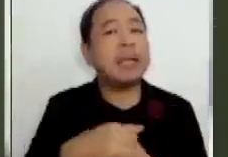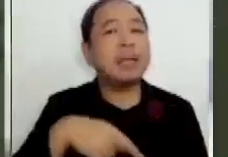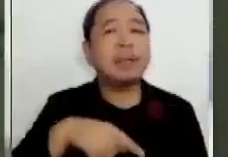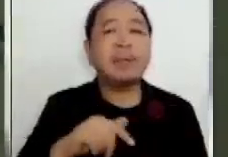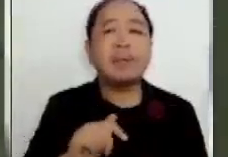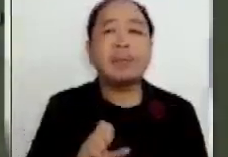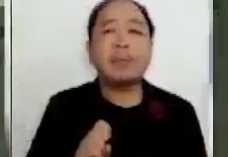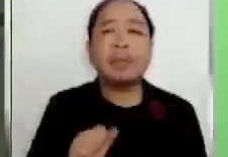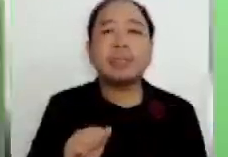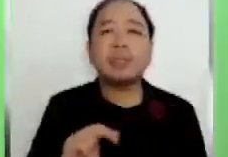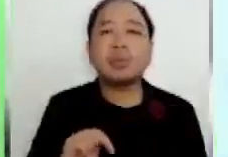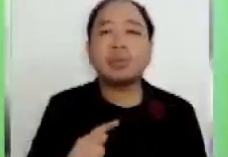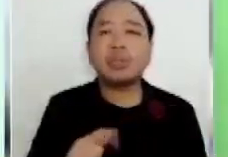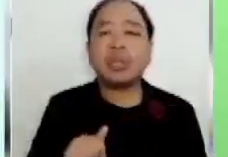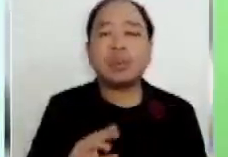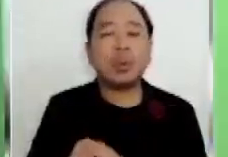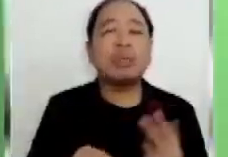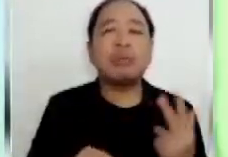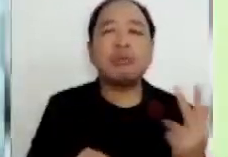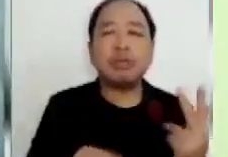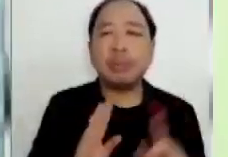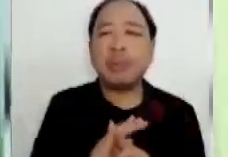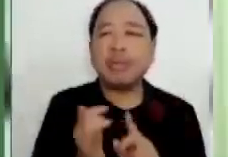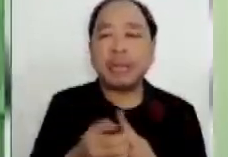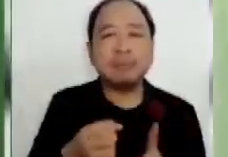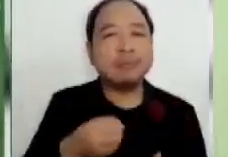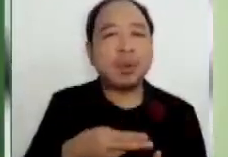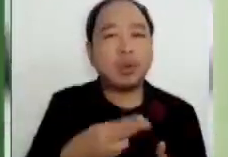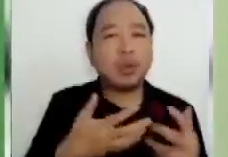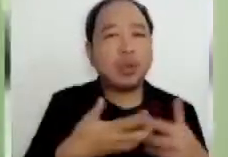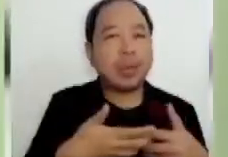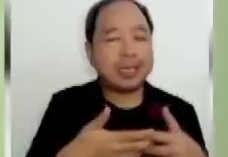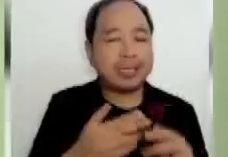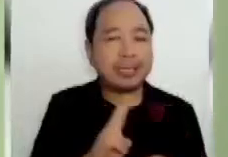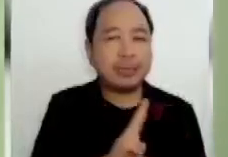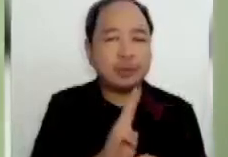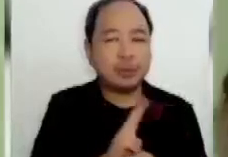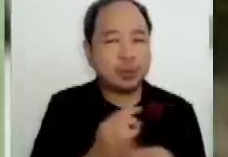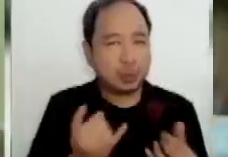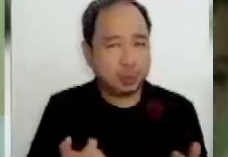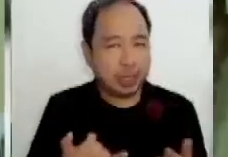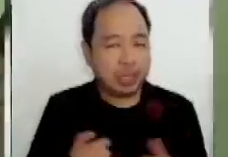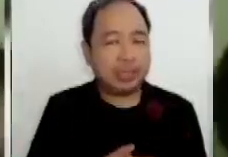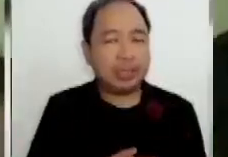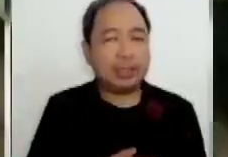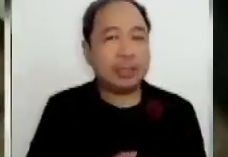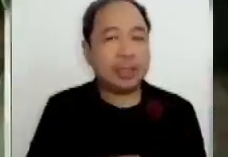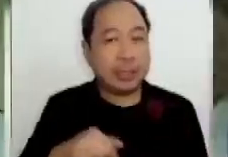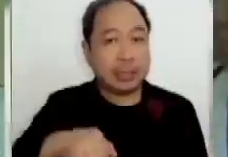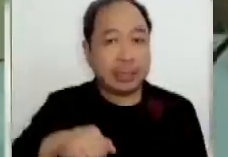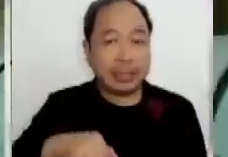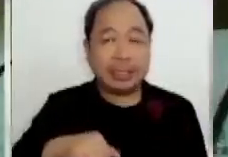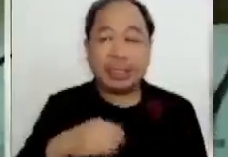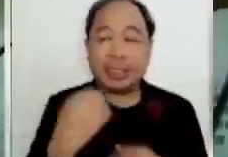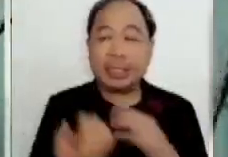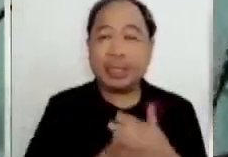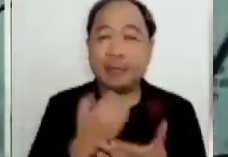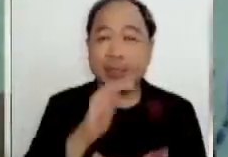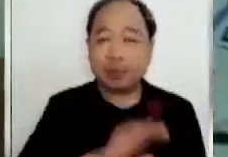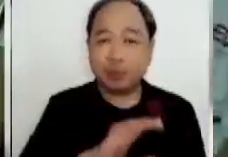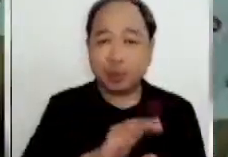buong Pilipinas na automated ang barangay at SK elections ngayong araw. At dito sa Pasong Tamo Elementary School, kung saan